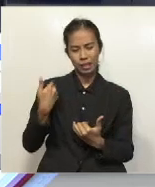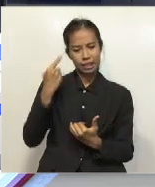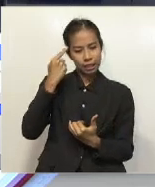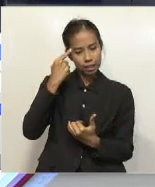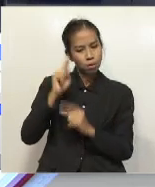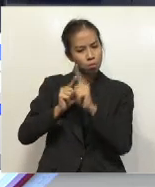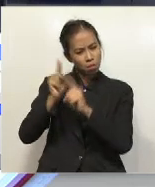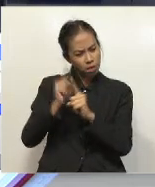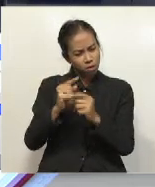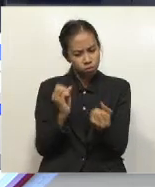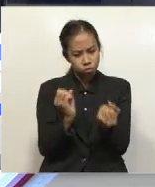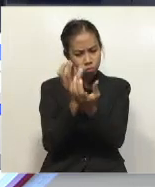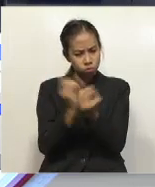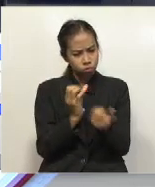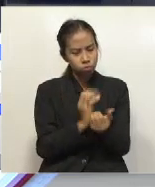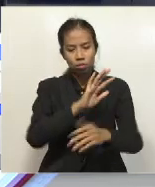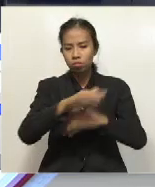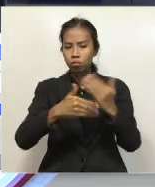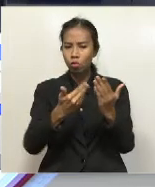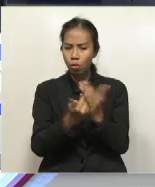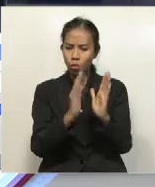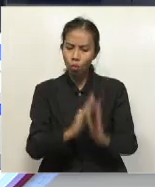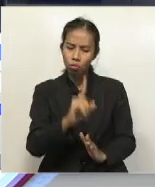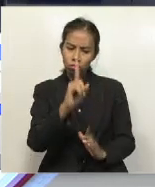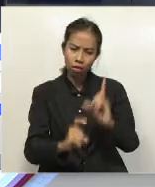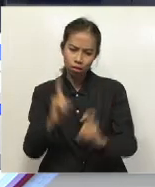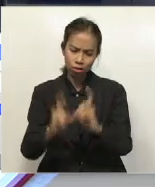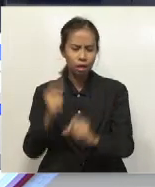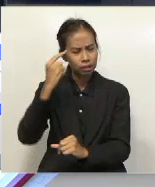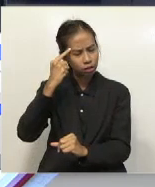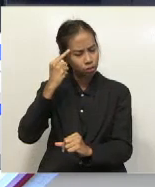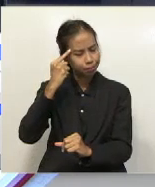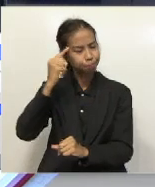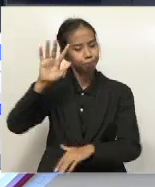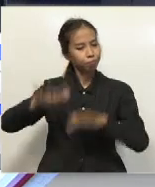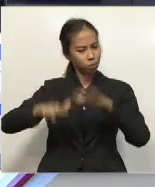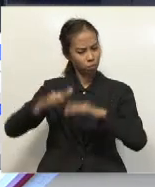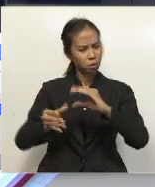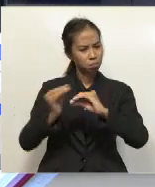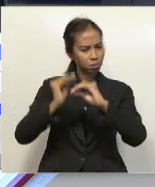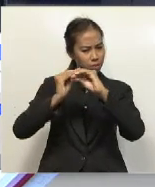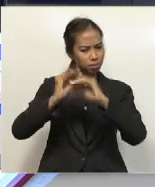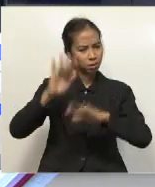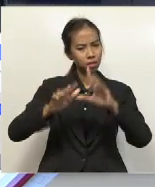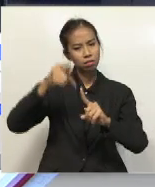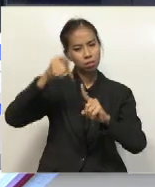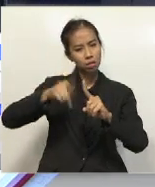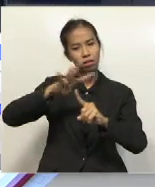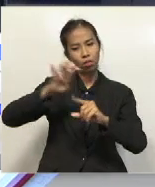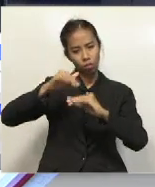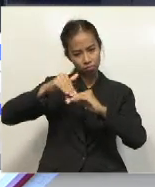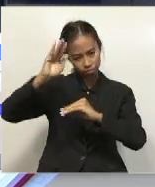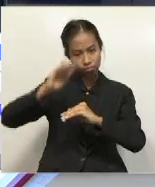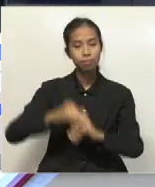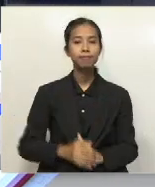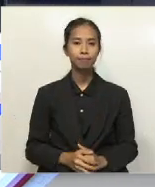มินความเสียหายที่เกิดขึ้นและตัวเลขยอดผู้เสียชีวิตมีการคาดการณ์ว่าน่าจะเพิ่มขึ้นเกินกว่า 1,400 คน